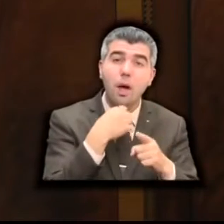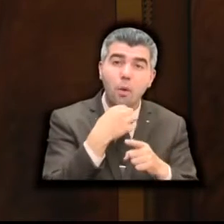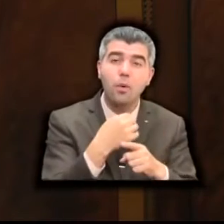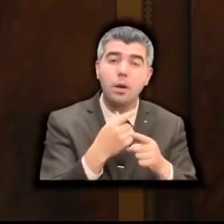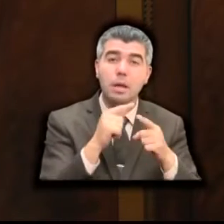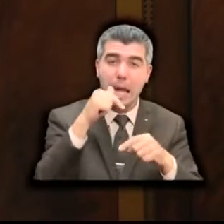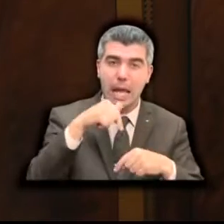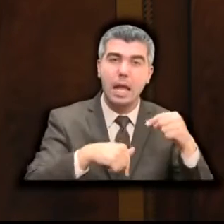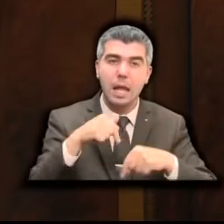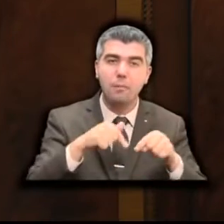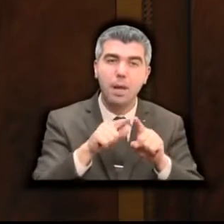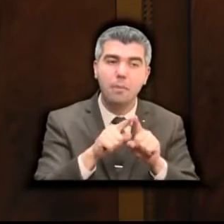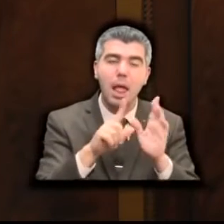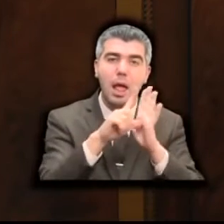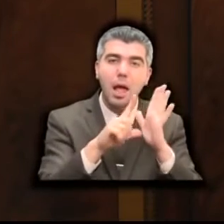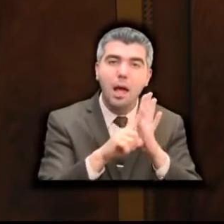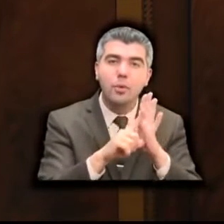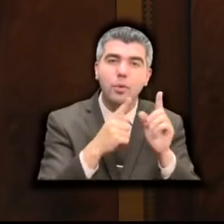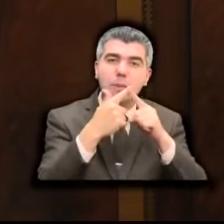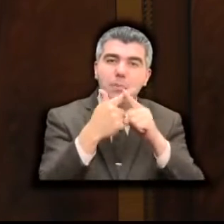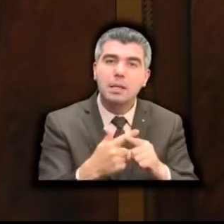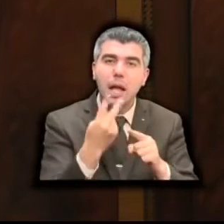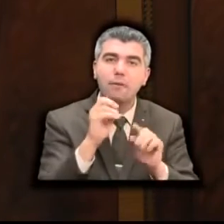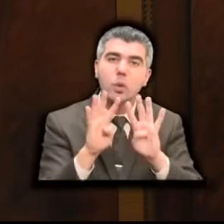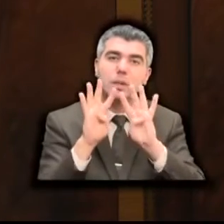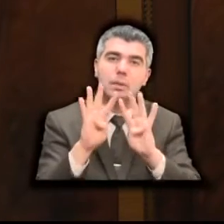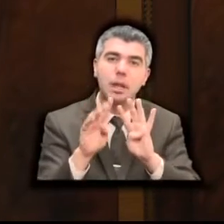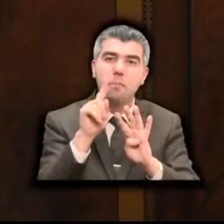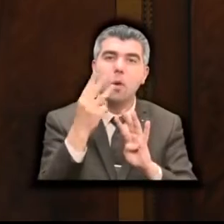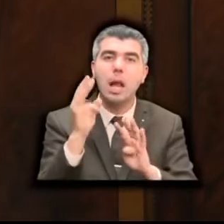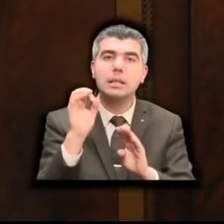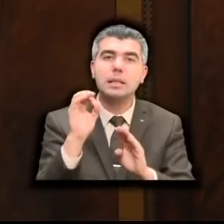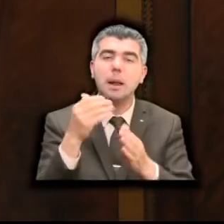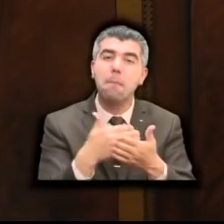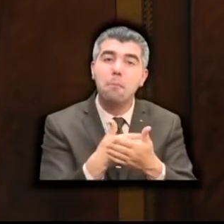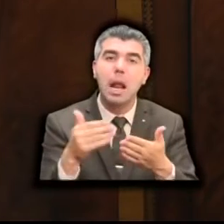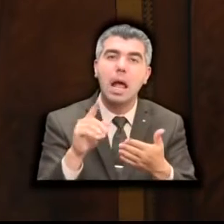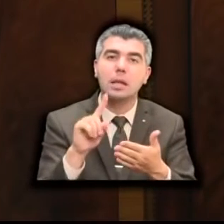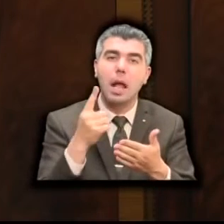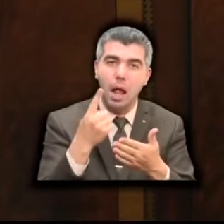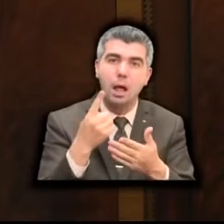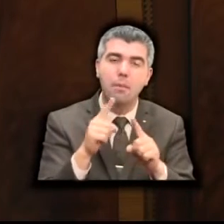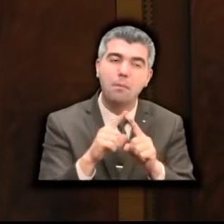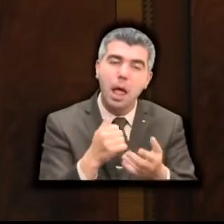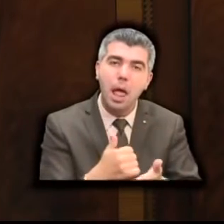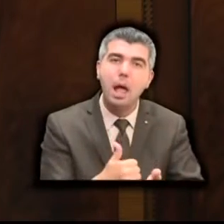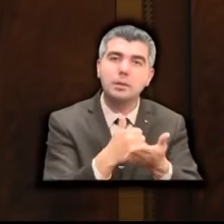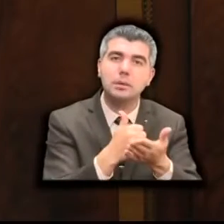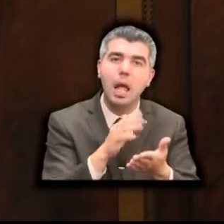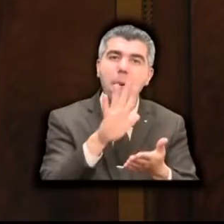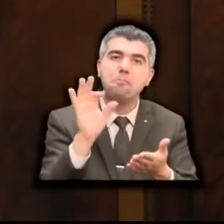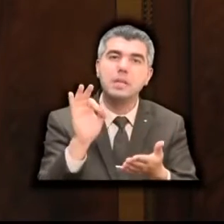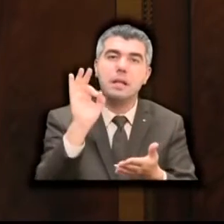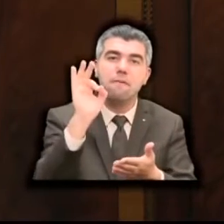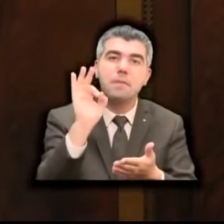في مشروع القانون المالي 2018، إذ تم تخصيص 130 مليار درهم لدعم القطاعات الاجتماعية مما يمثل 50%